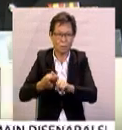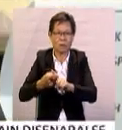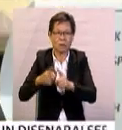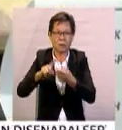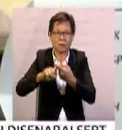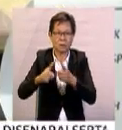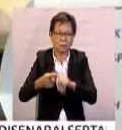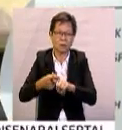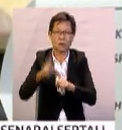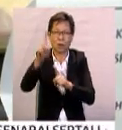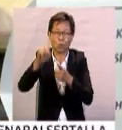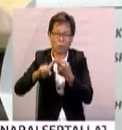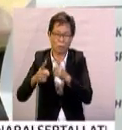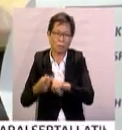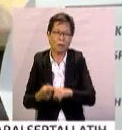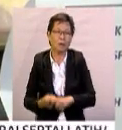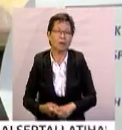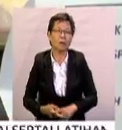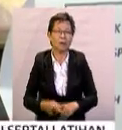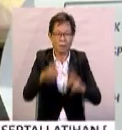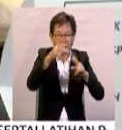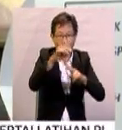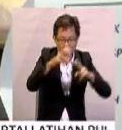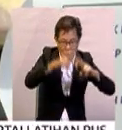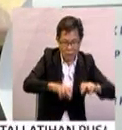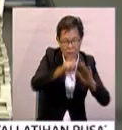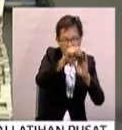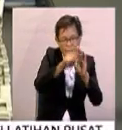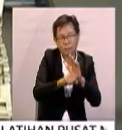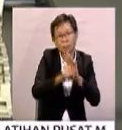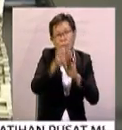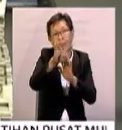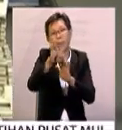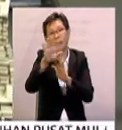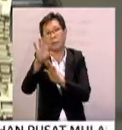rakan sejenayah. Kes disiasat mengikut Seksyen